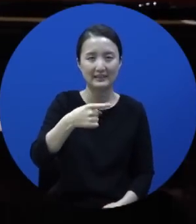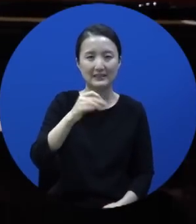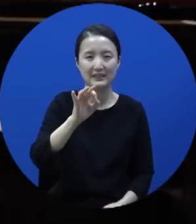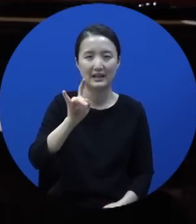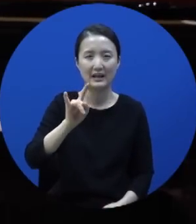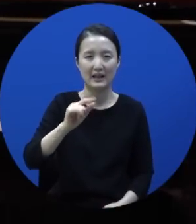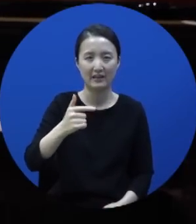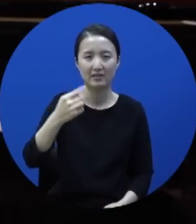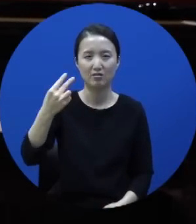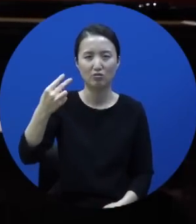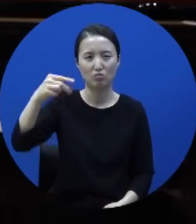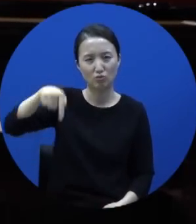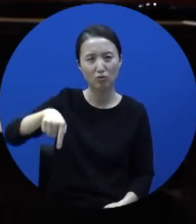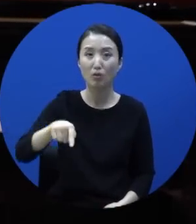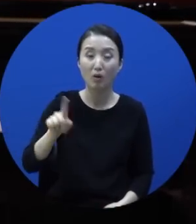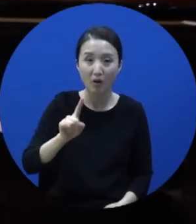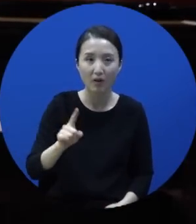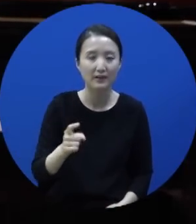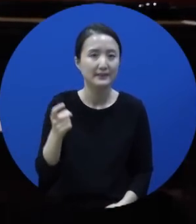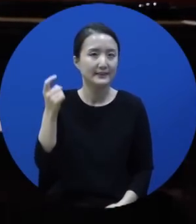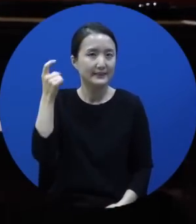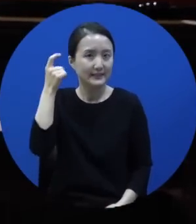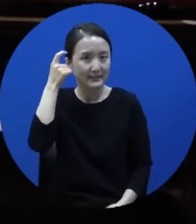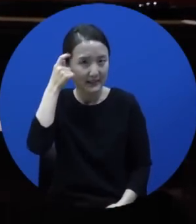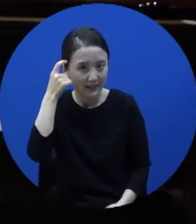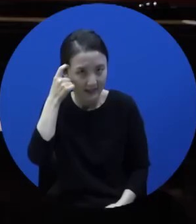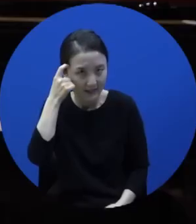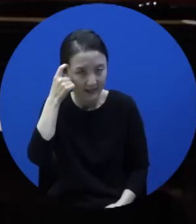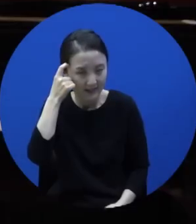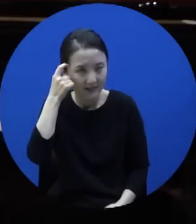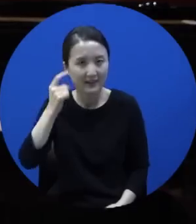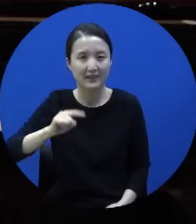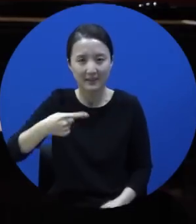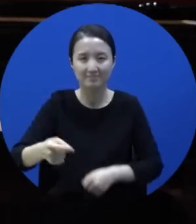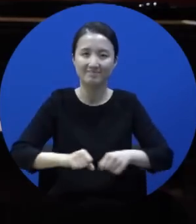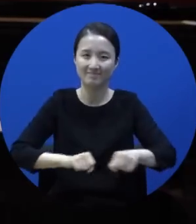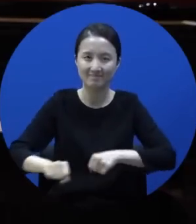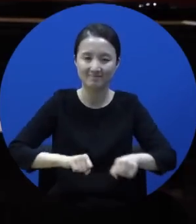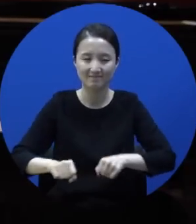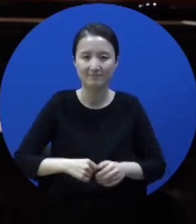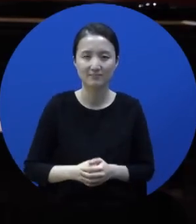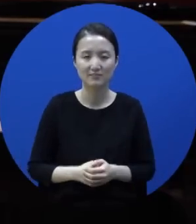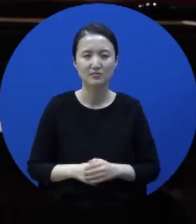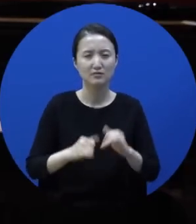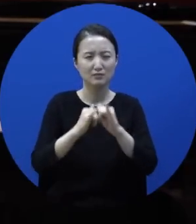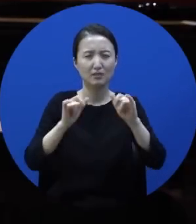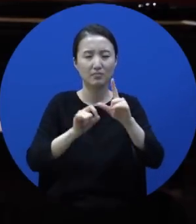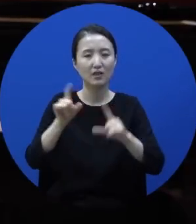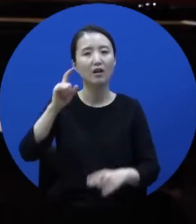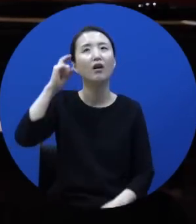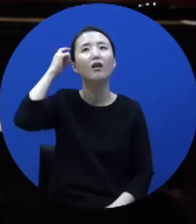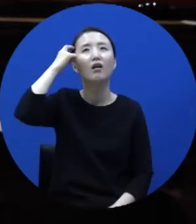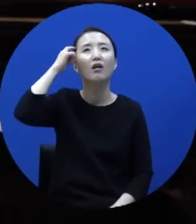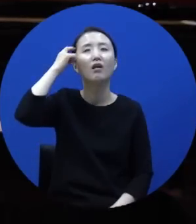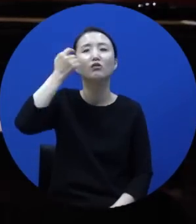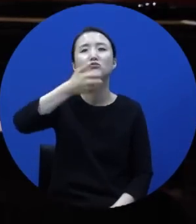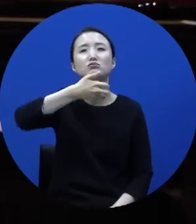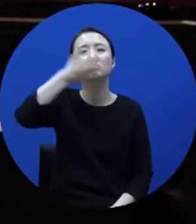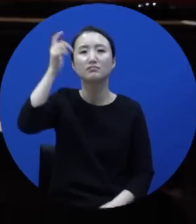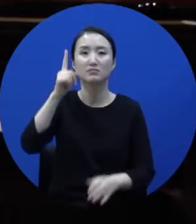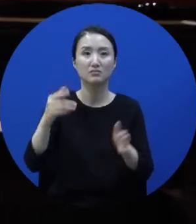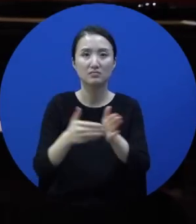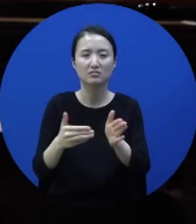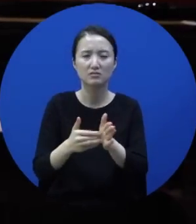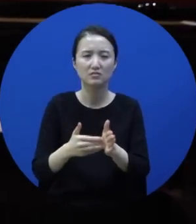그리고 실행. 우리가 보통 어떻게 하죠? 생각한 거는 생각만 하고 끝나요. 생각만 하고 끝나면